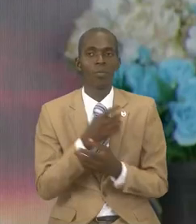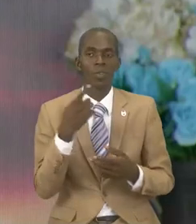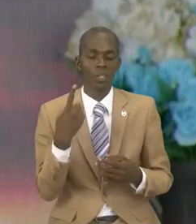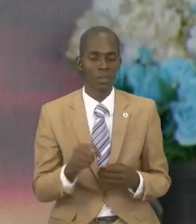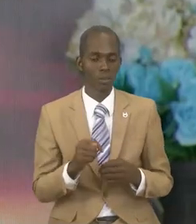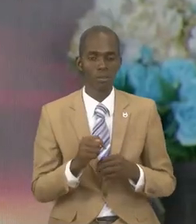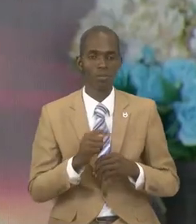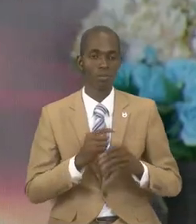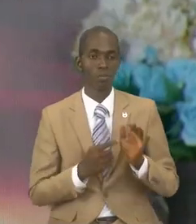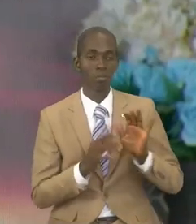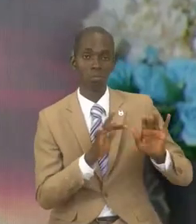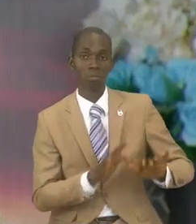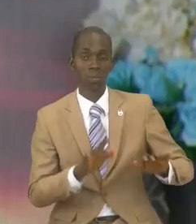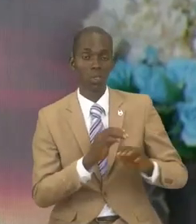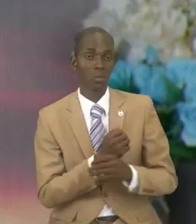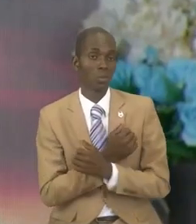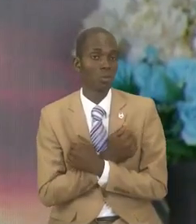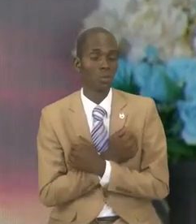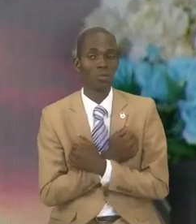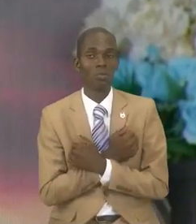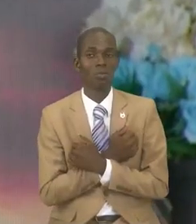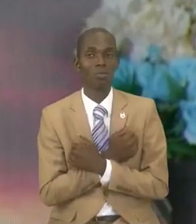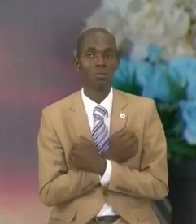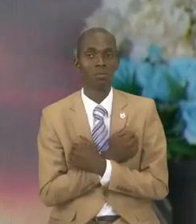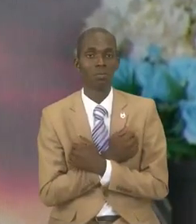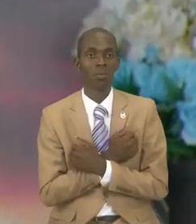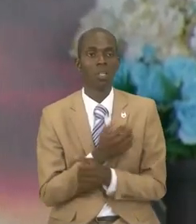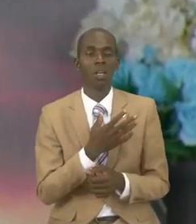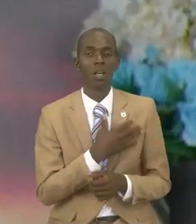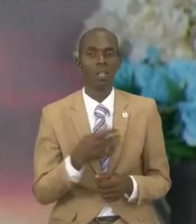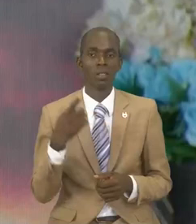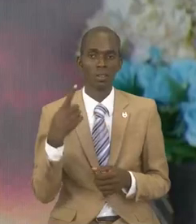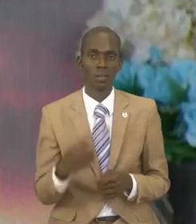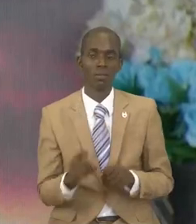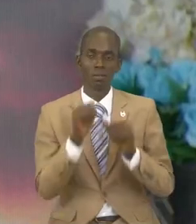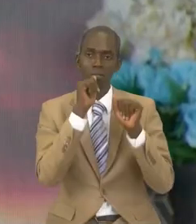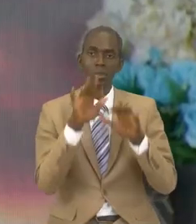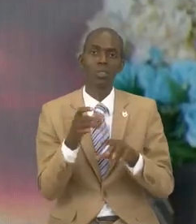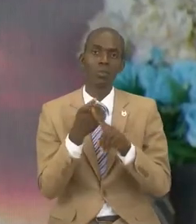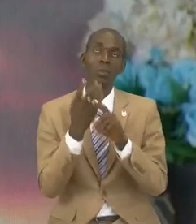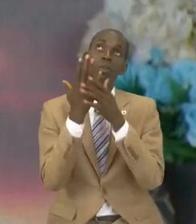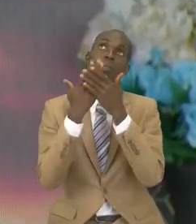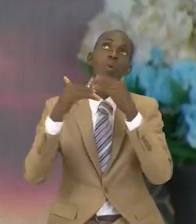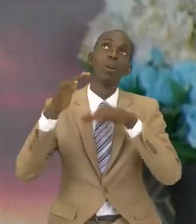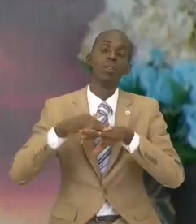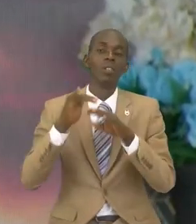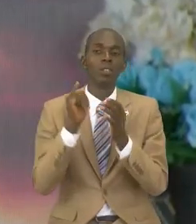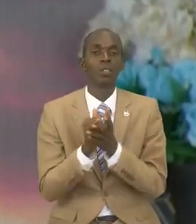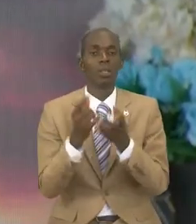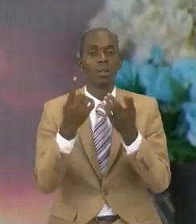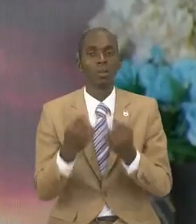par sa miséricorde, par son amour, par sa compassion, par les vertus venant du